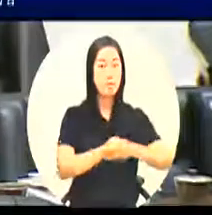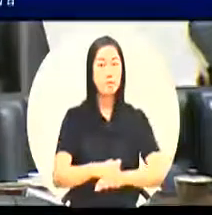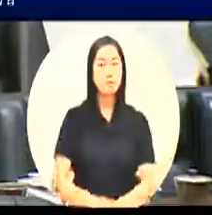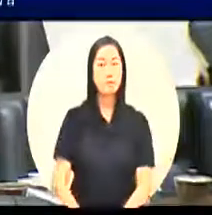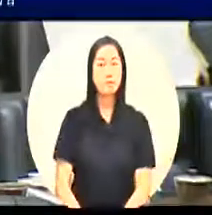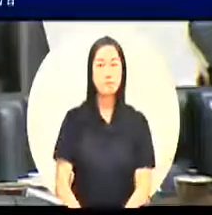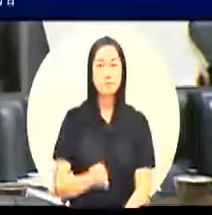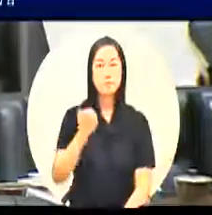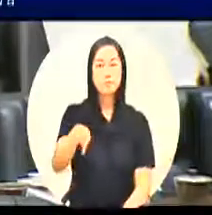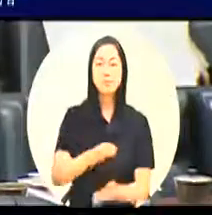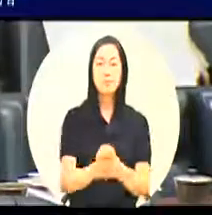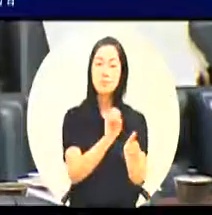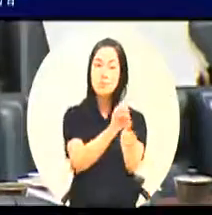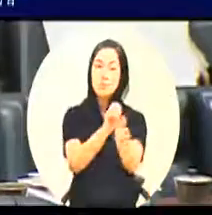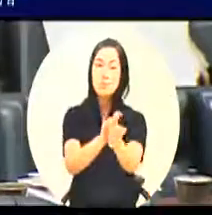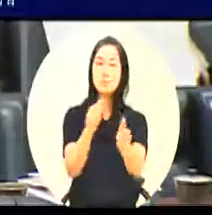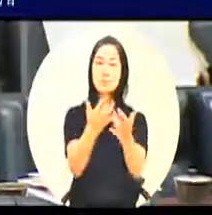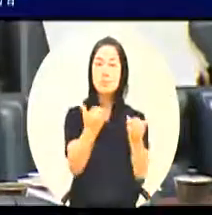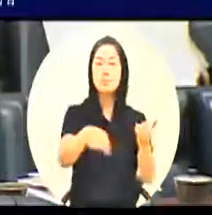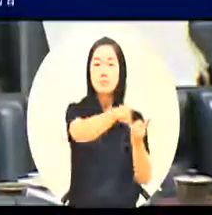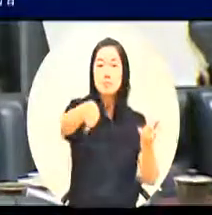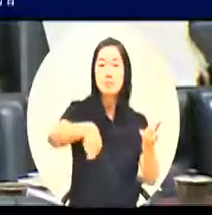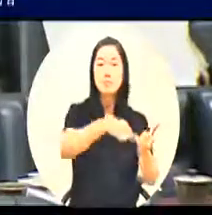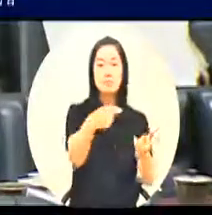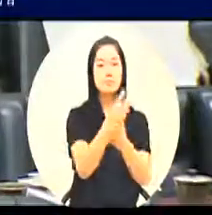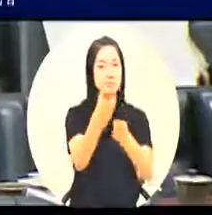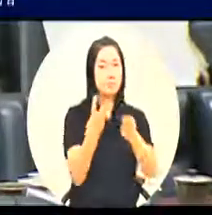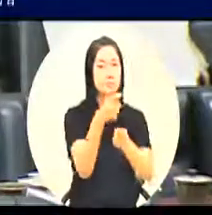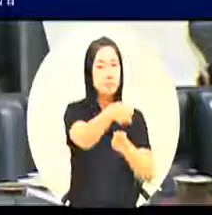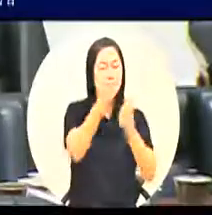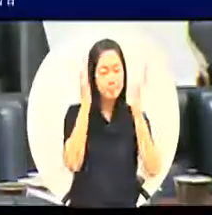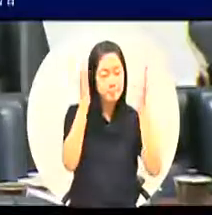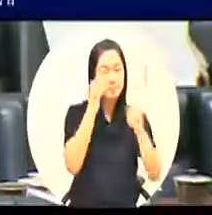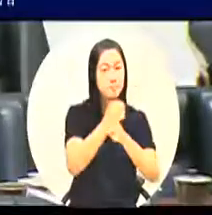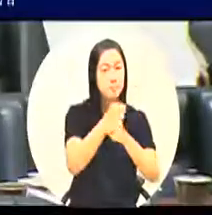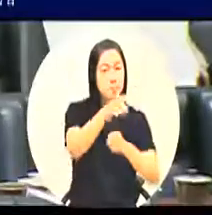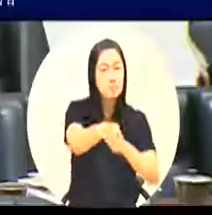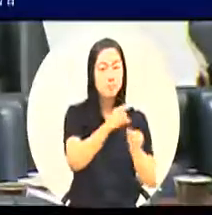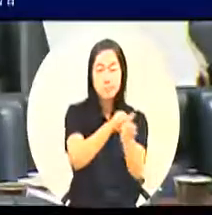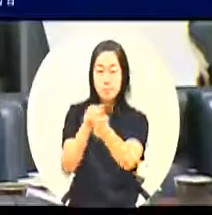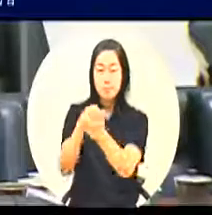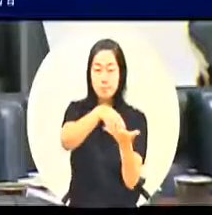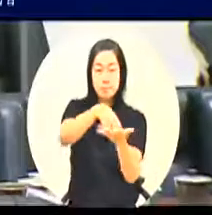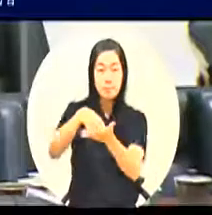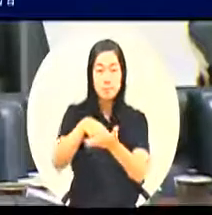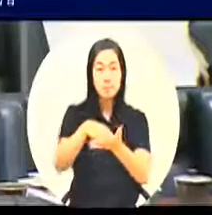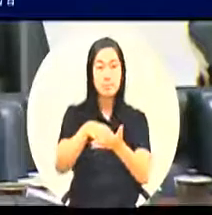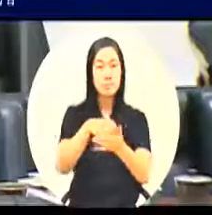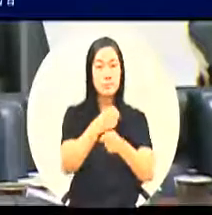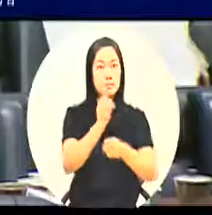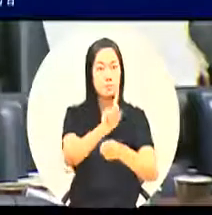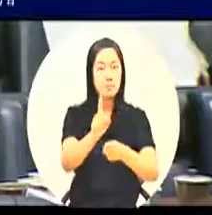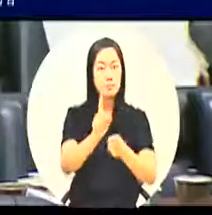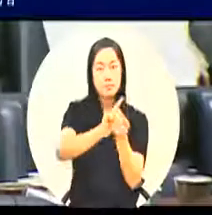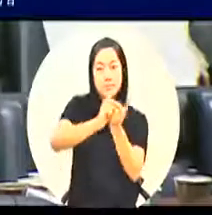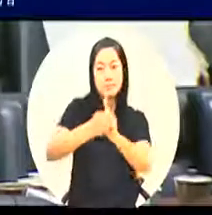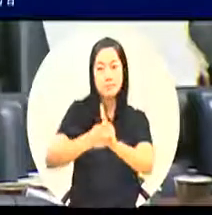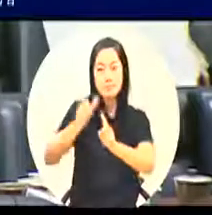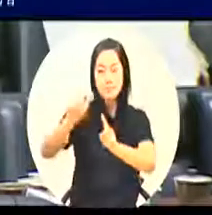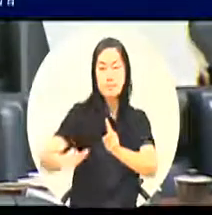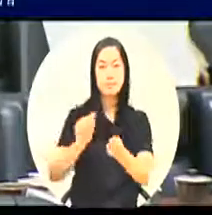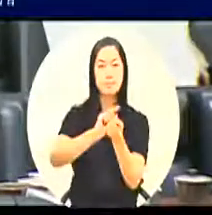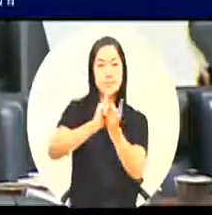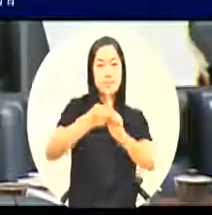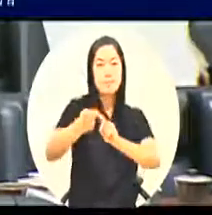他的子弟兵，沙当吼较认真嘞，耳塞啊吼，你若要做变做师傅，要3当